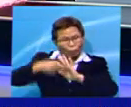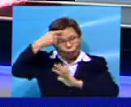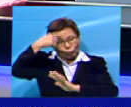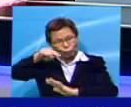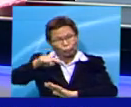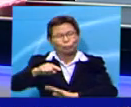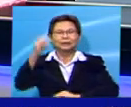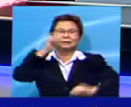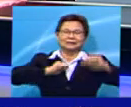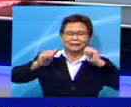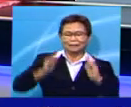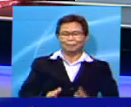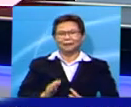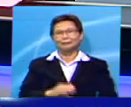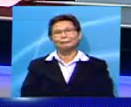untuk seniman.